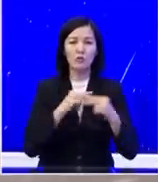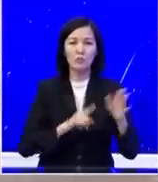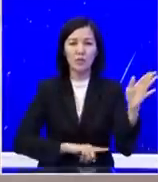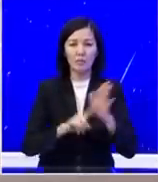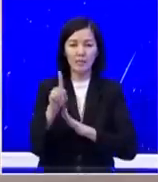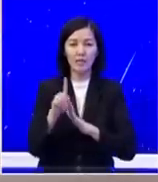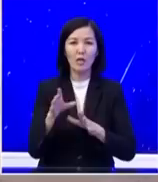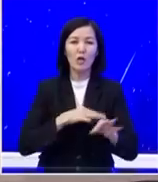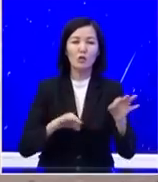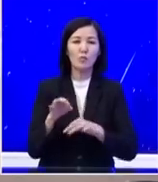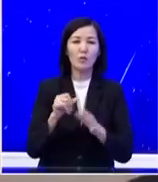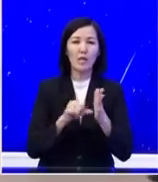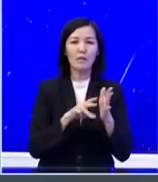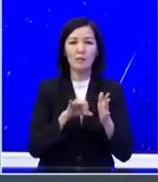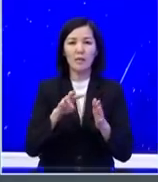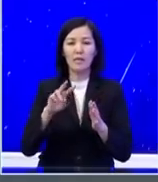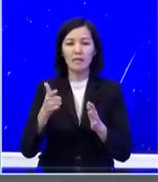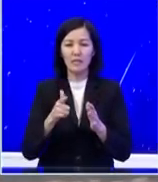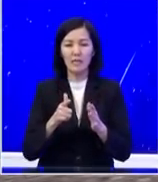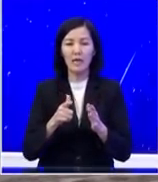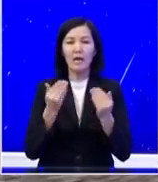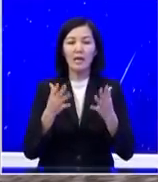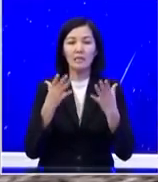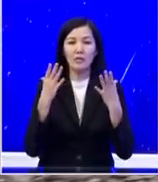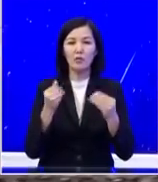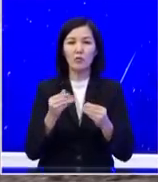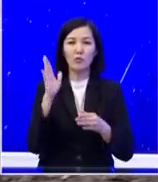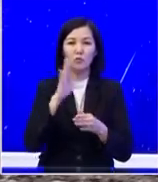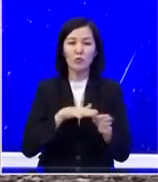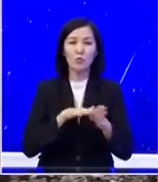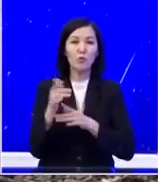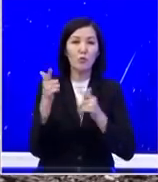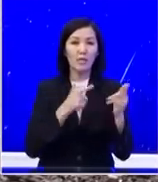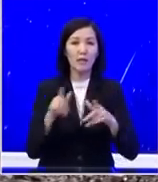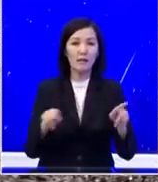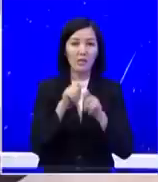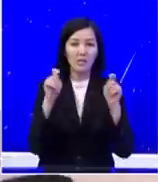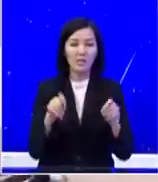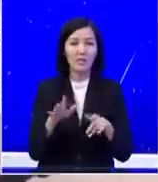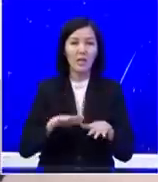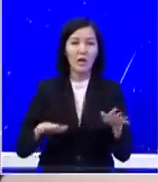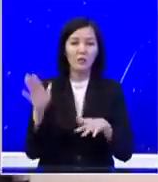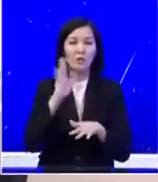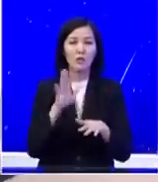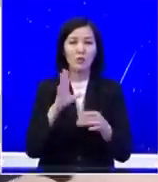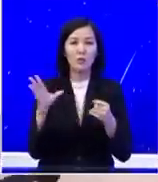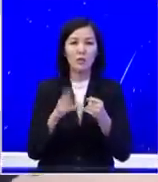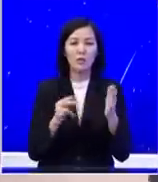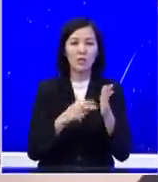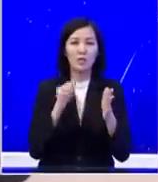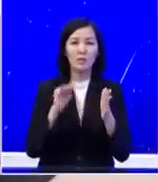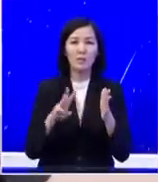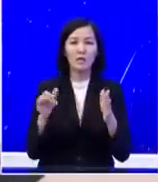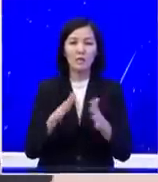басталды. Жоба құны 6 миллиард теңгеге жуық. Қазір бөгет су толтыруға даяр. Іске қосылған соң аудандағы суармалы алқап 7000